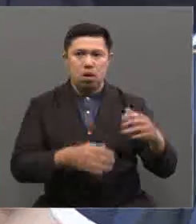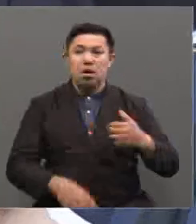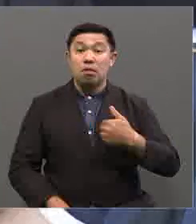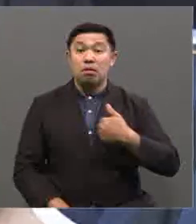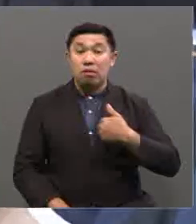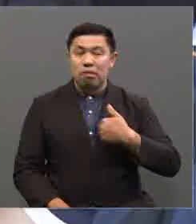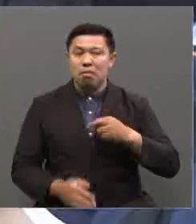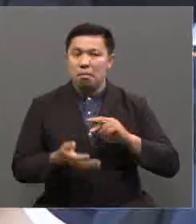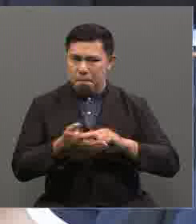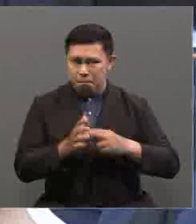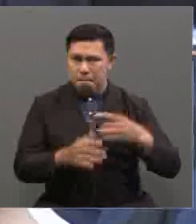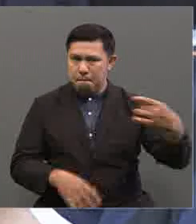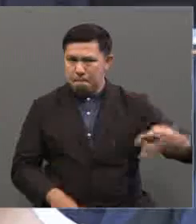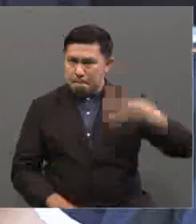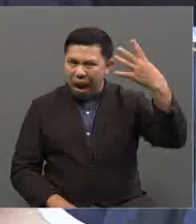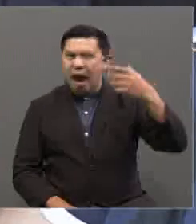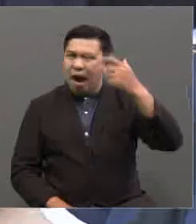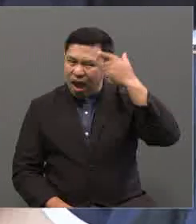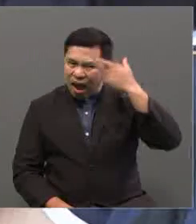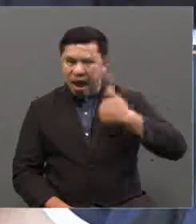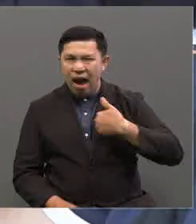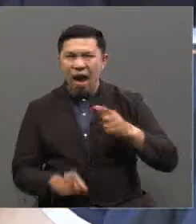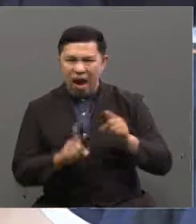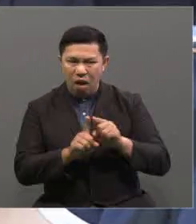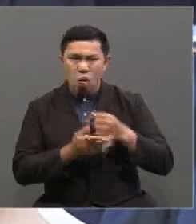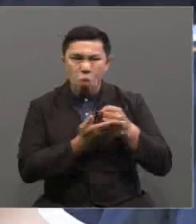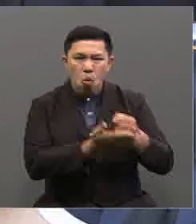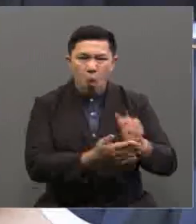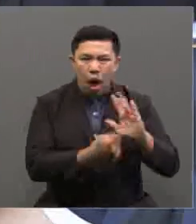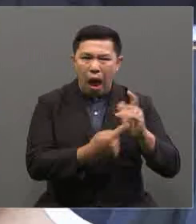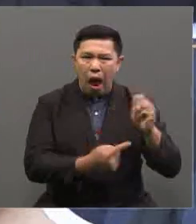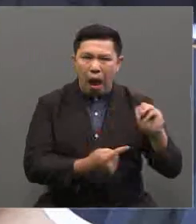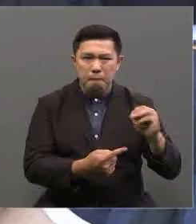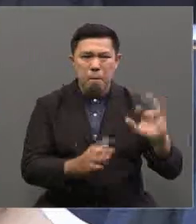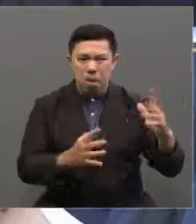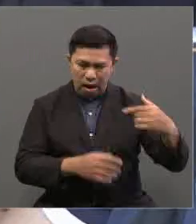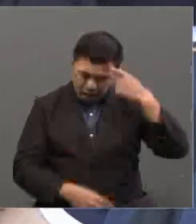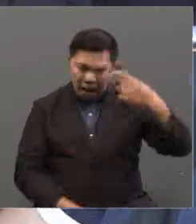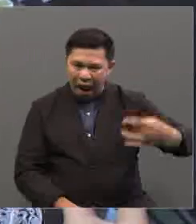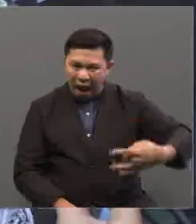องนี้เป็นความพยายามจะเตะตัดขาไม่ให้เธอเข้าไปยุ่งเกี่ยวกับคดีลองฟังเสียงเธอดูครับ